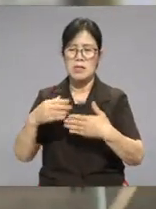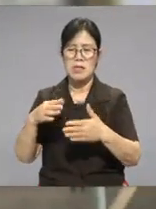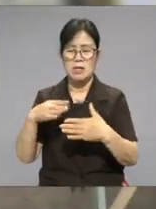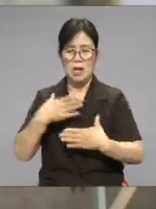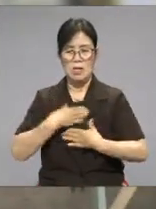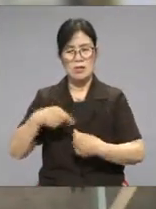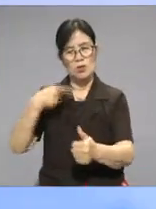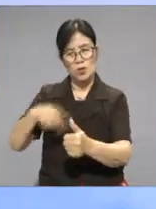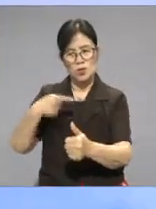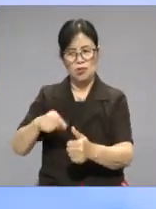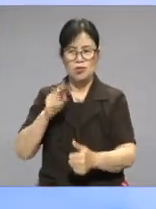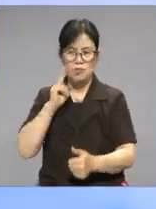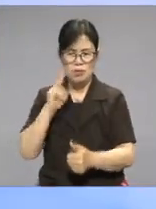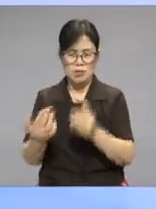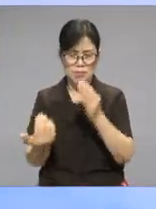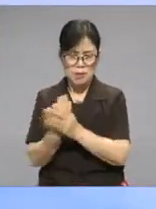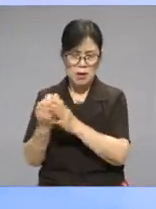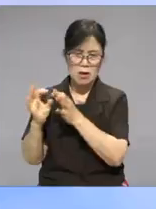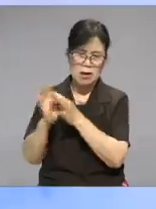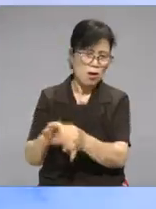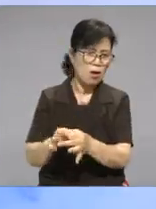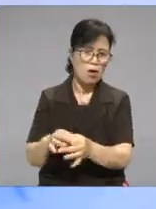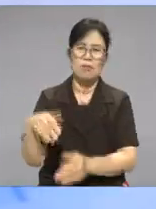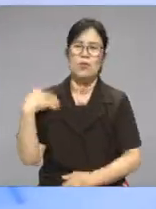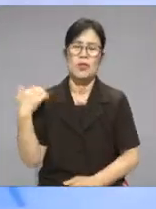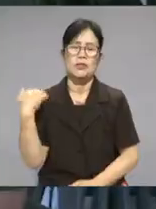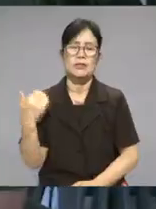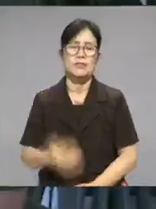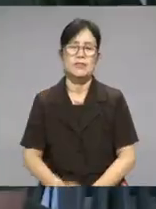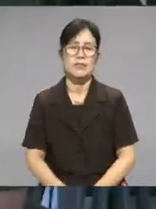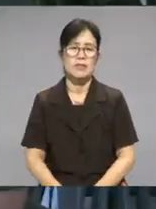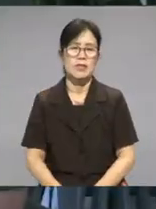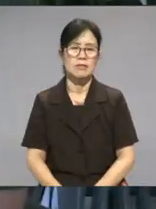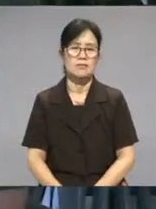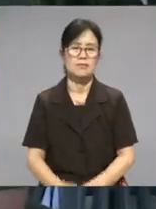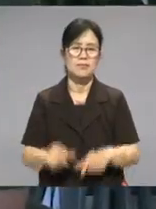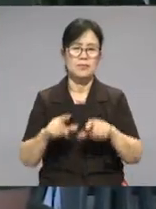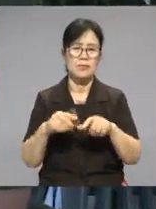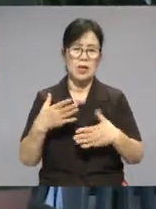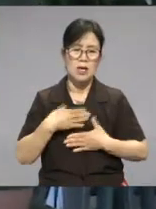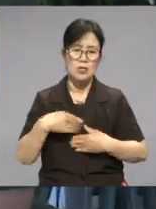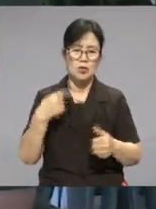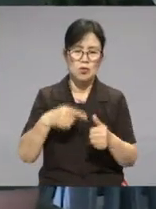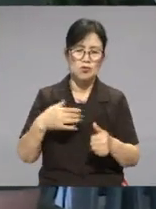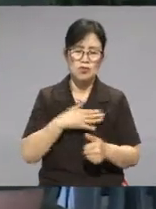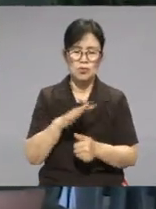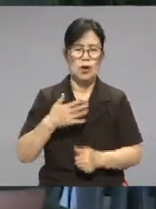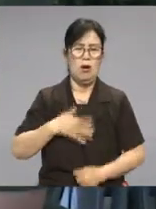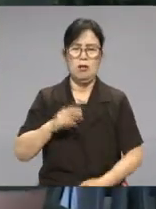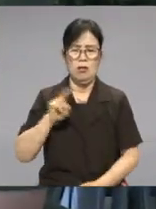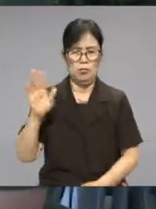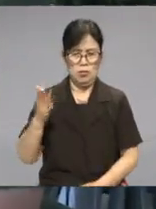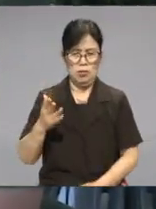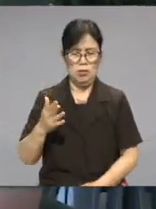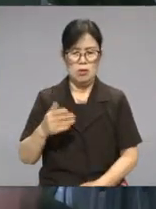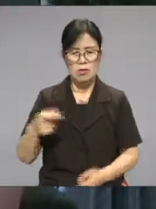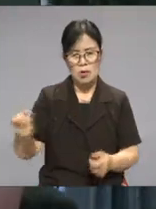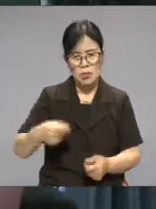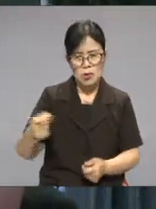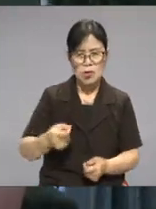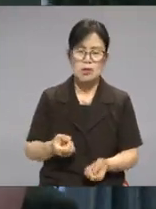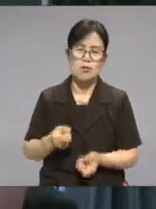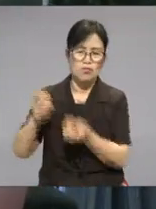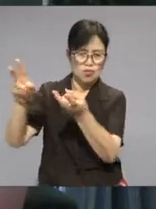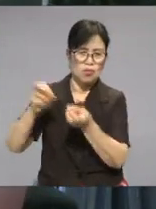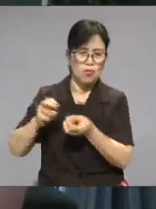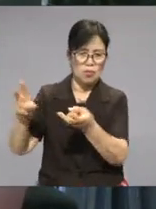비극으로 이어질 줄 미처 몰랐습니다. 안전교육 우리도 알아야 되지 않냐. 잘 사연해서 얼른 보내면 된다. 그러더라고요.